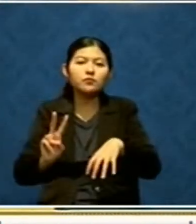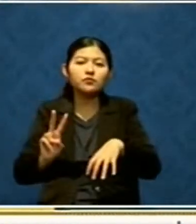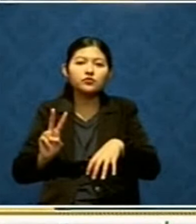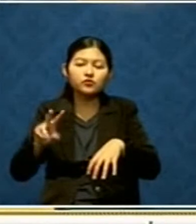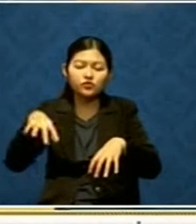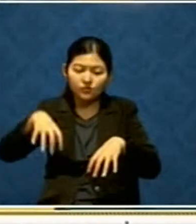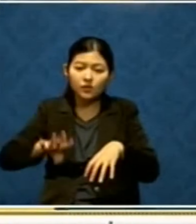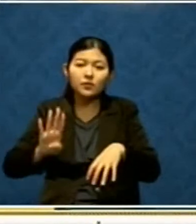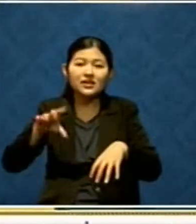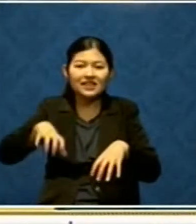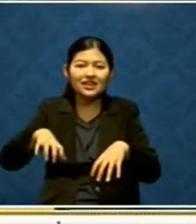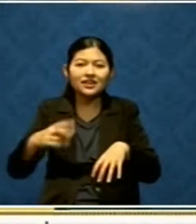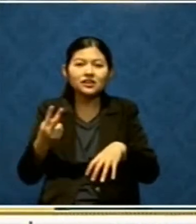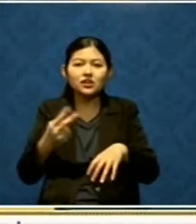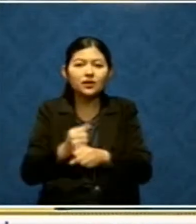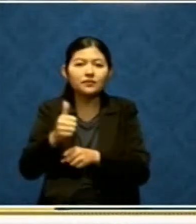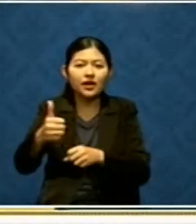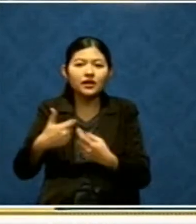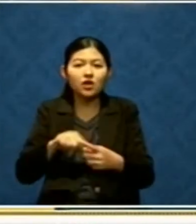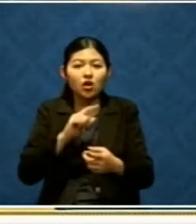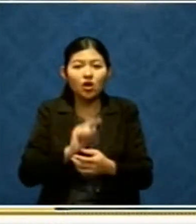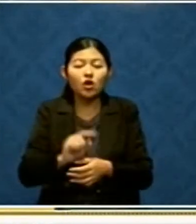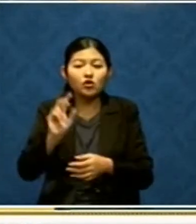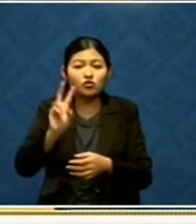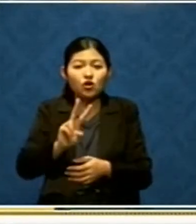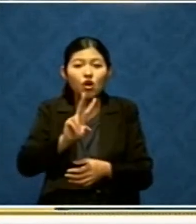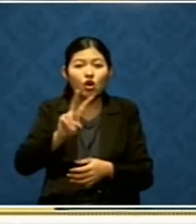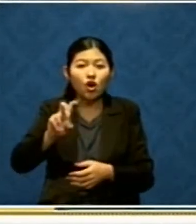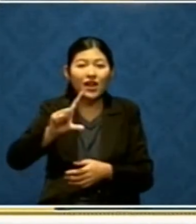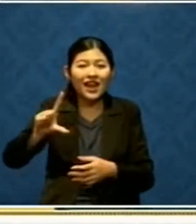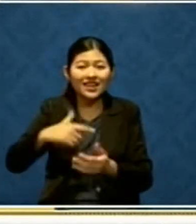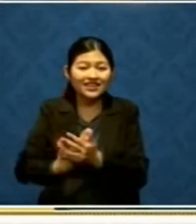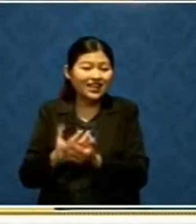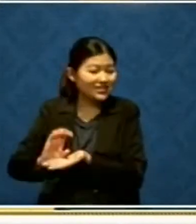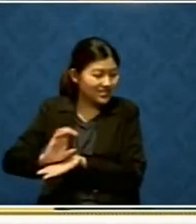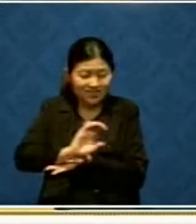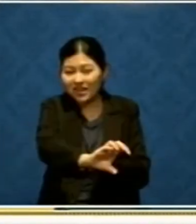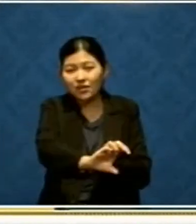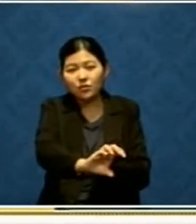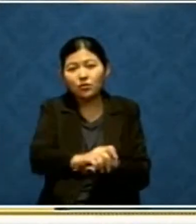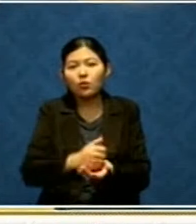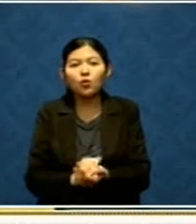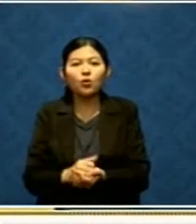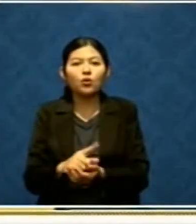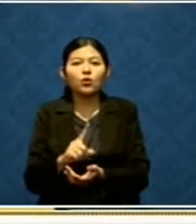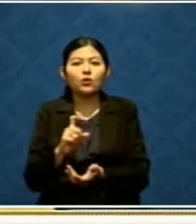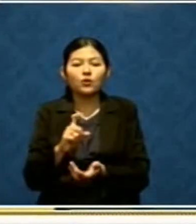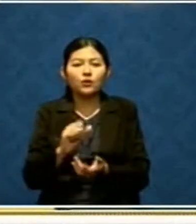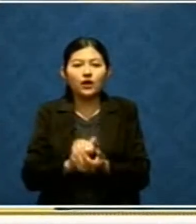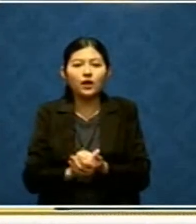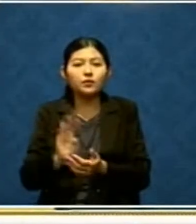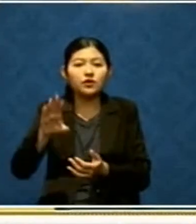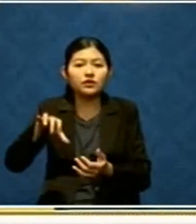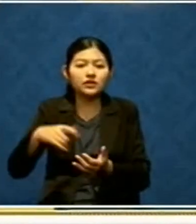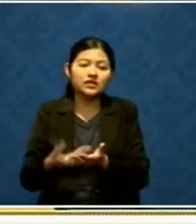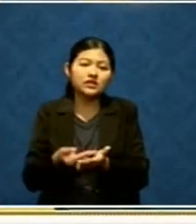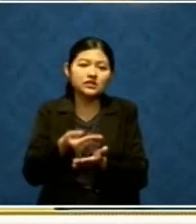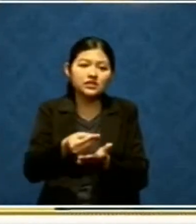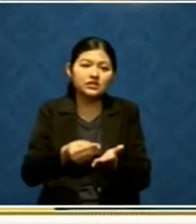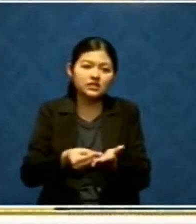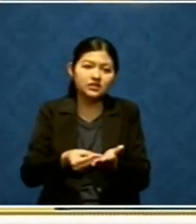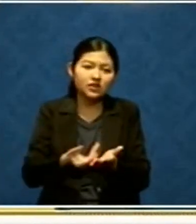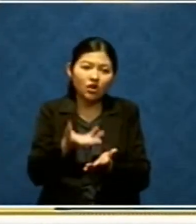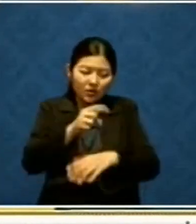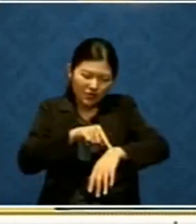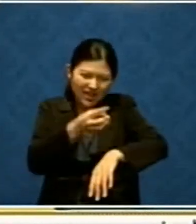ล้านจ่ายงวดเดียวนี่ก็บ้าไปแล้วปกติไม่เคยครับบริษัทที่6บริษัทที่มาเสนอราคาขอ30วิท่าน